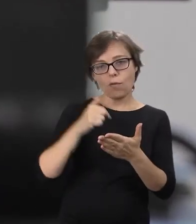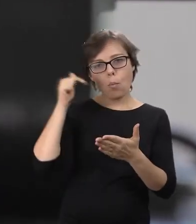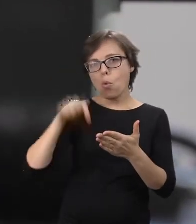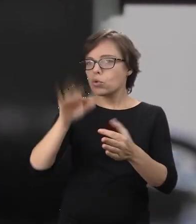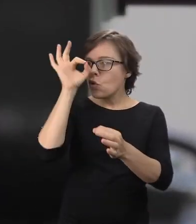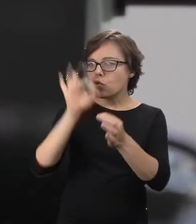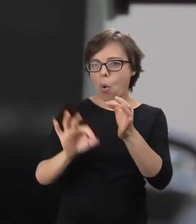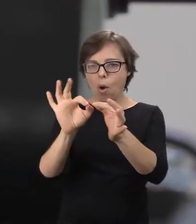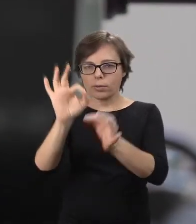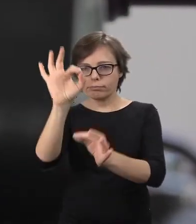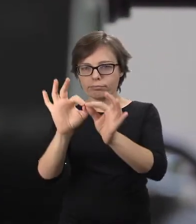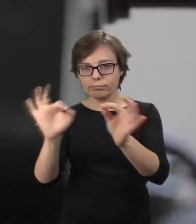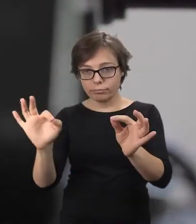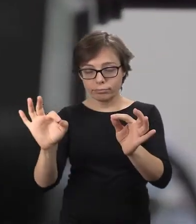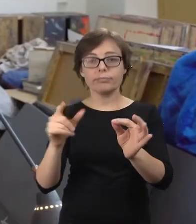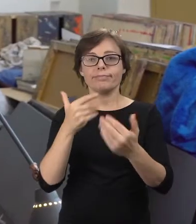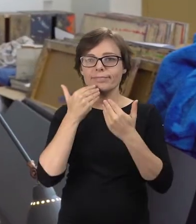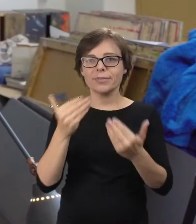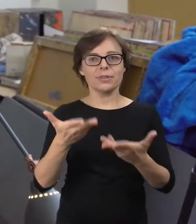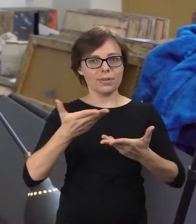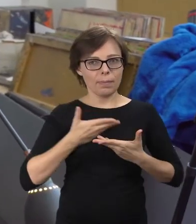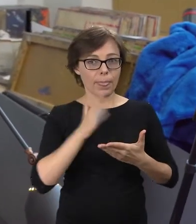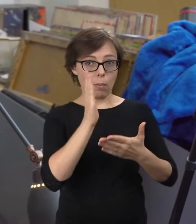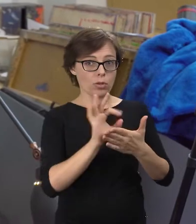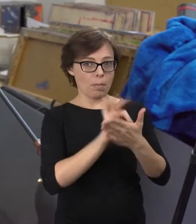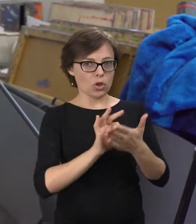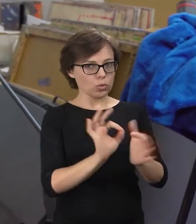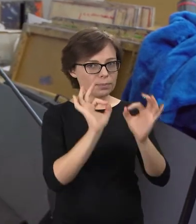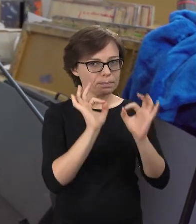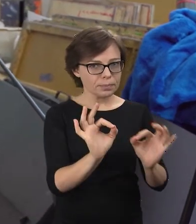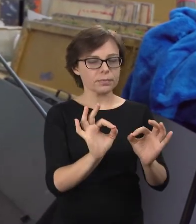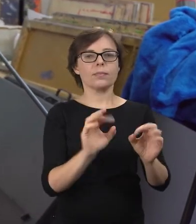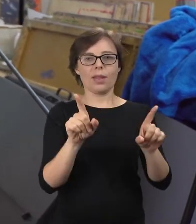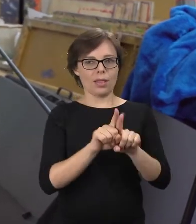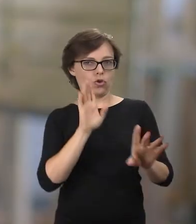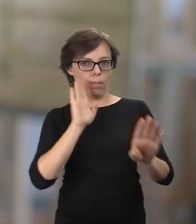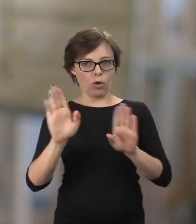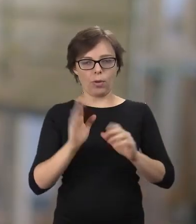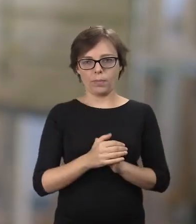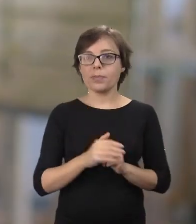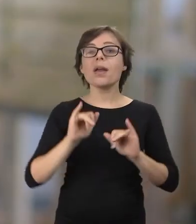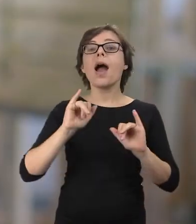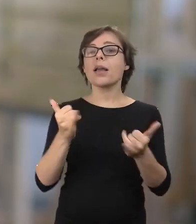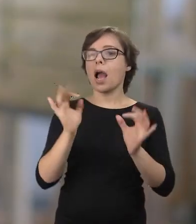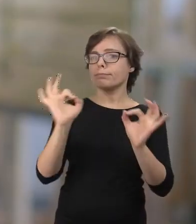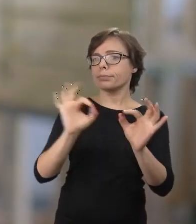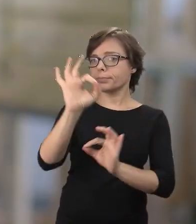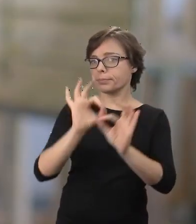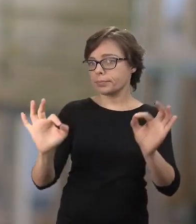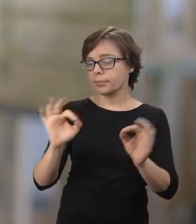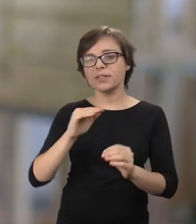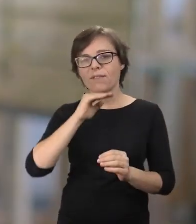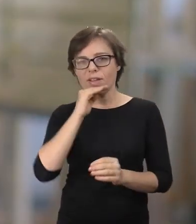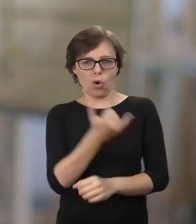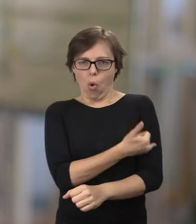kompozycji gwarantują prawidłową sztukę i przede wszystkim to, co nazywamy podobieństwem. Jest na to bardzo prosta metoda,